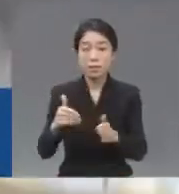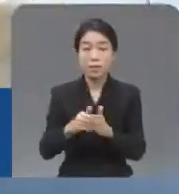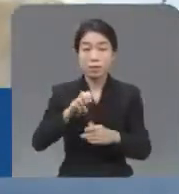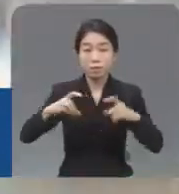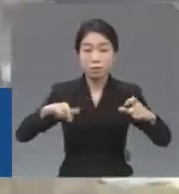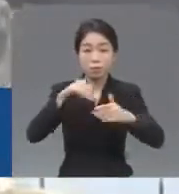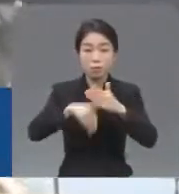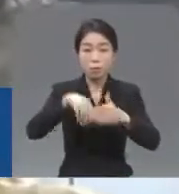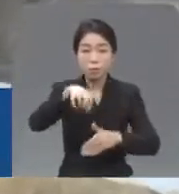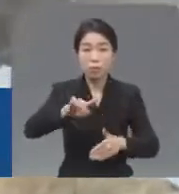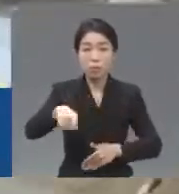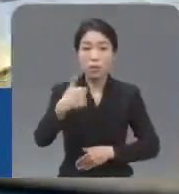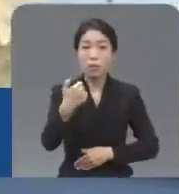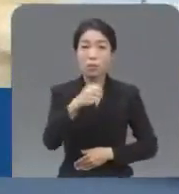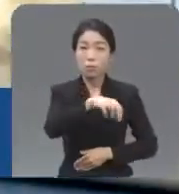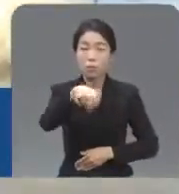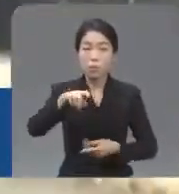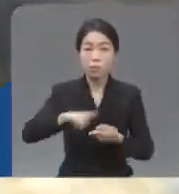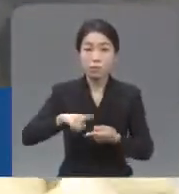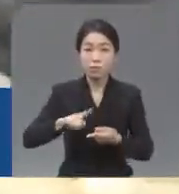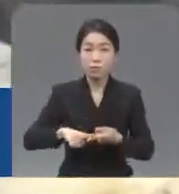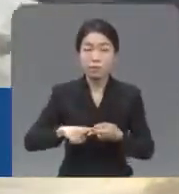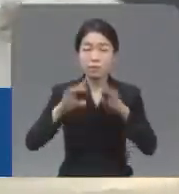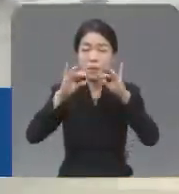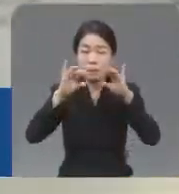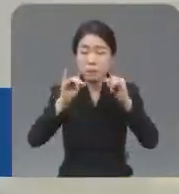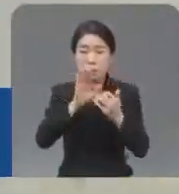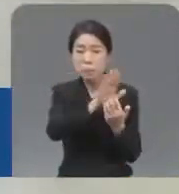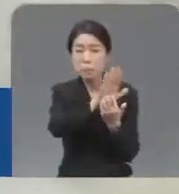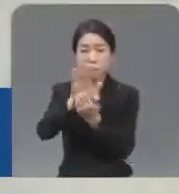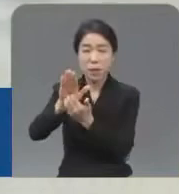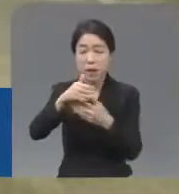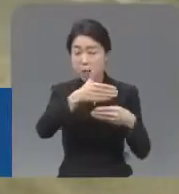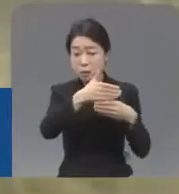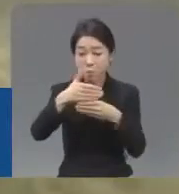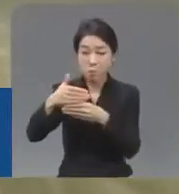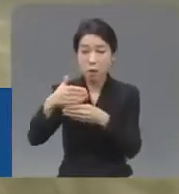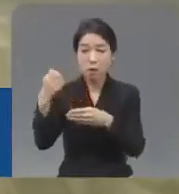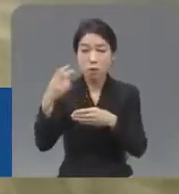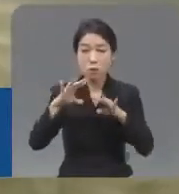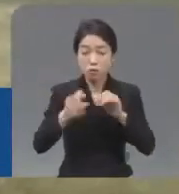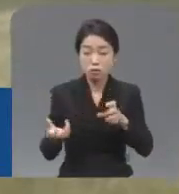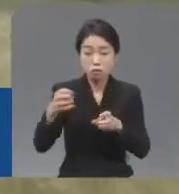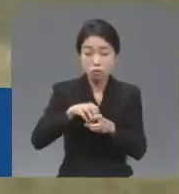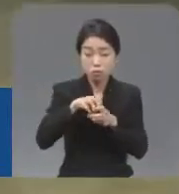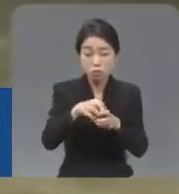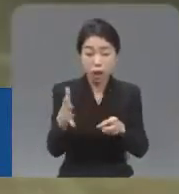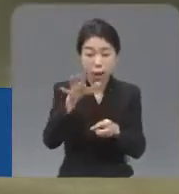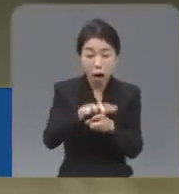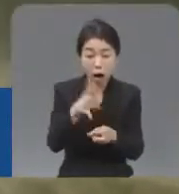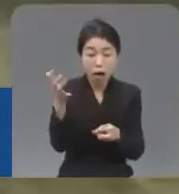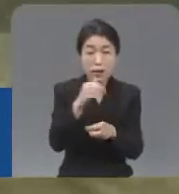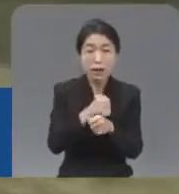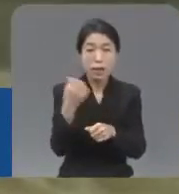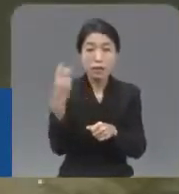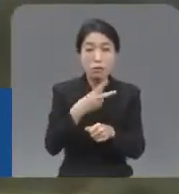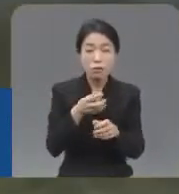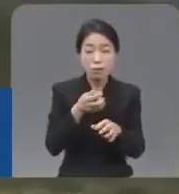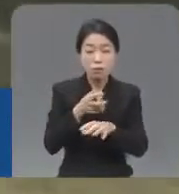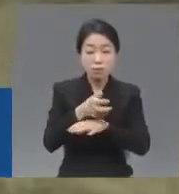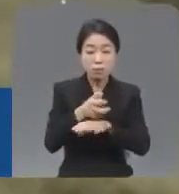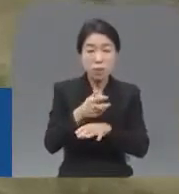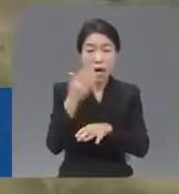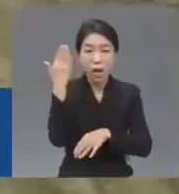지역 공사장 150여 곳을 대상으로 먼지를 막는 방진벽이나 토사 운반 차량의 덮개, 차량 세척